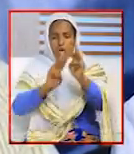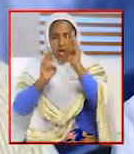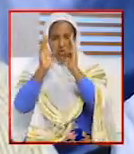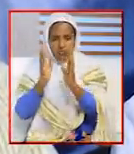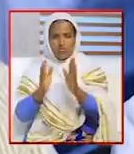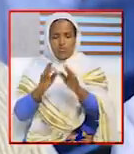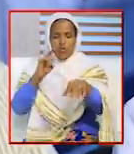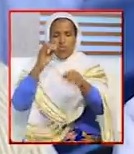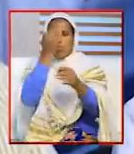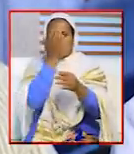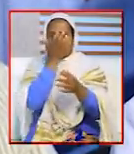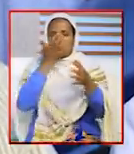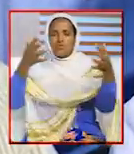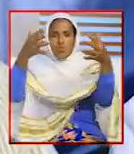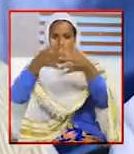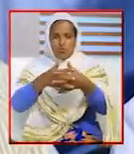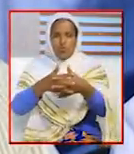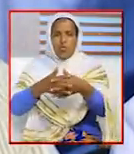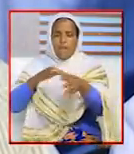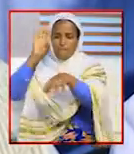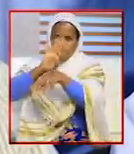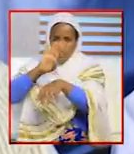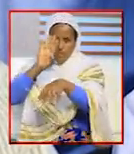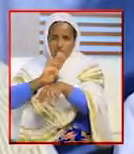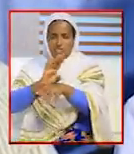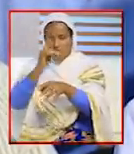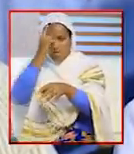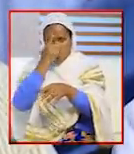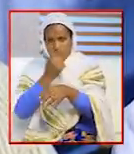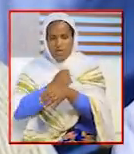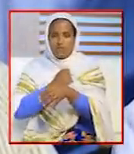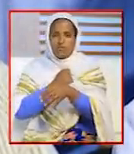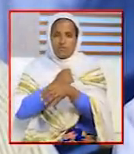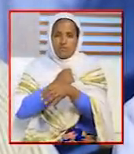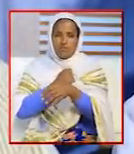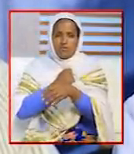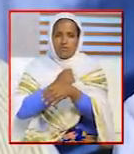ሳይንሱን በኦርቶዶክስ ተዋህዶ ቤተክርስቲያን እምነት